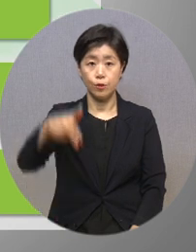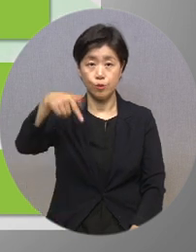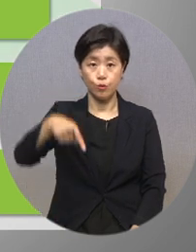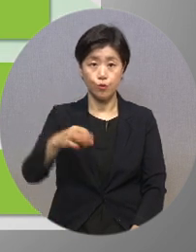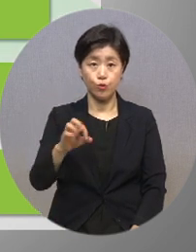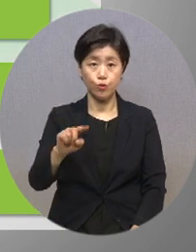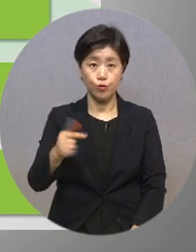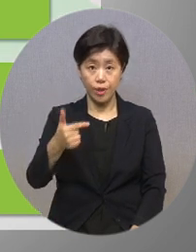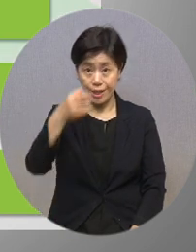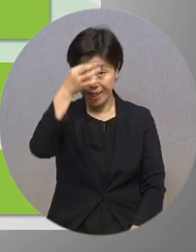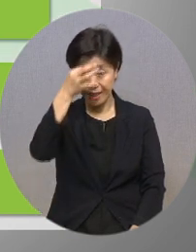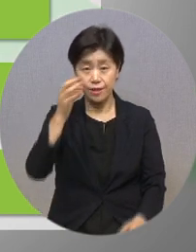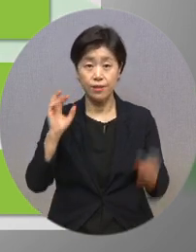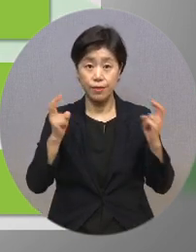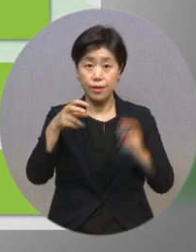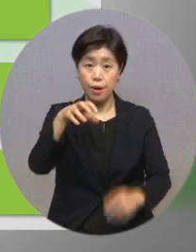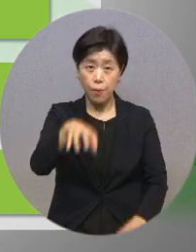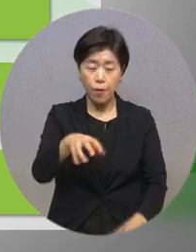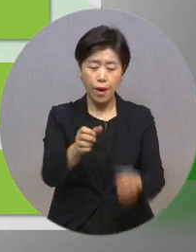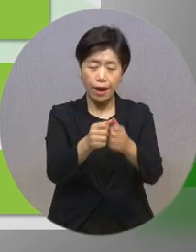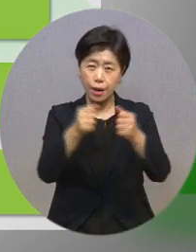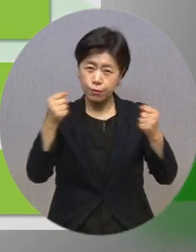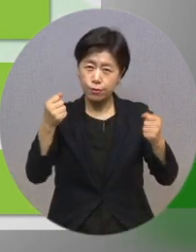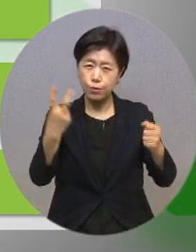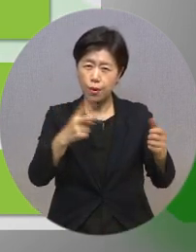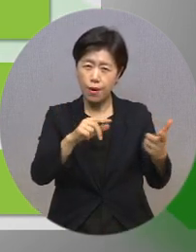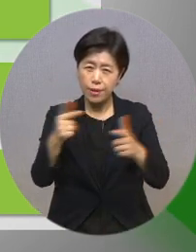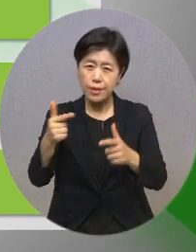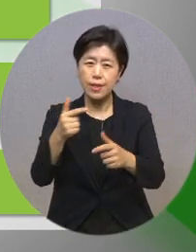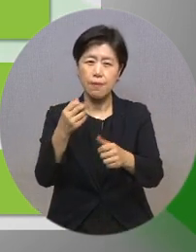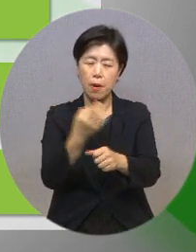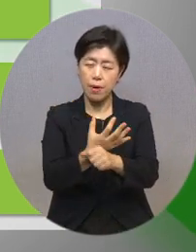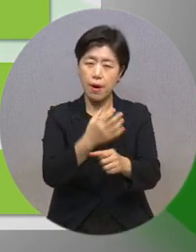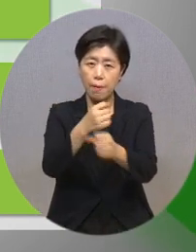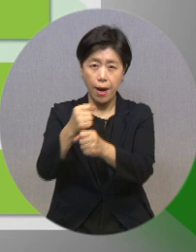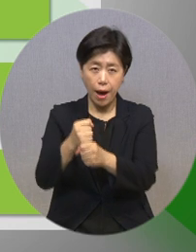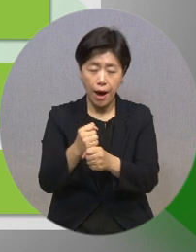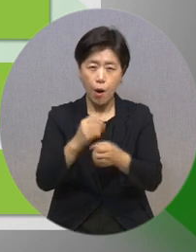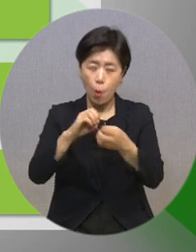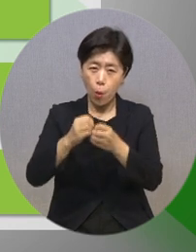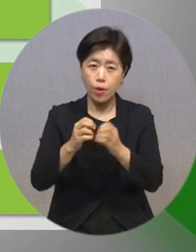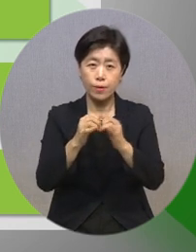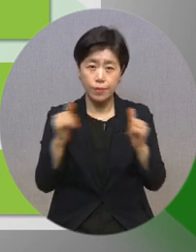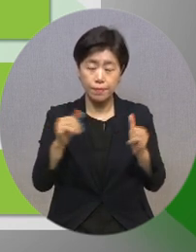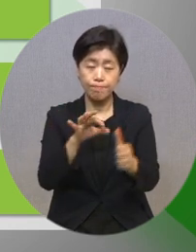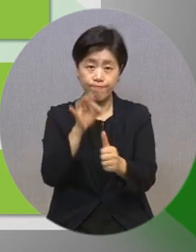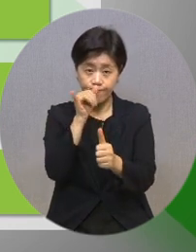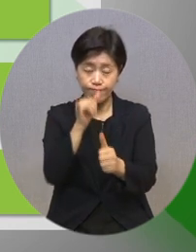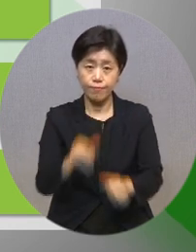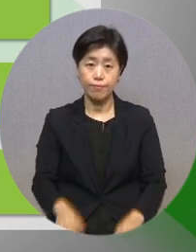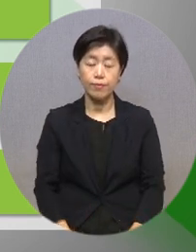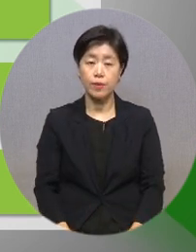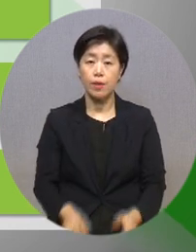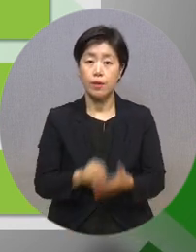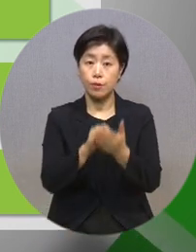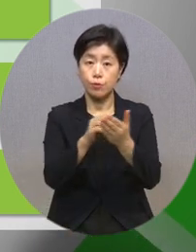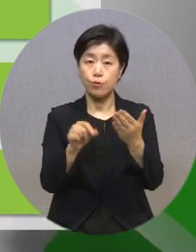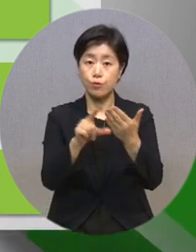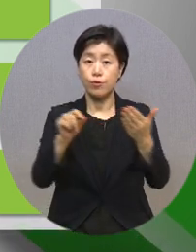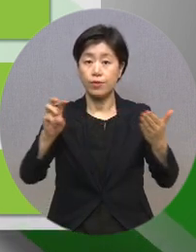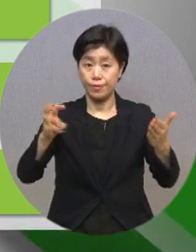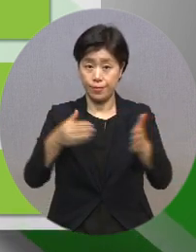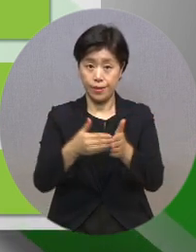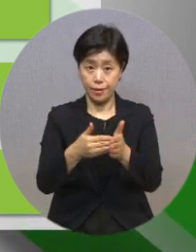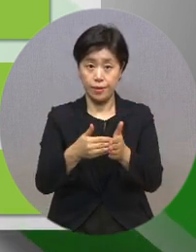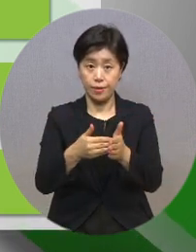주원테크 주식회사에서 가구 및 기타 제조 분야 단순 종사원을 모집합니다. 접수 마감일은 9월